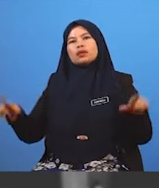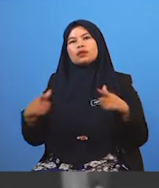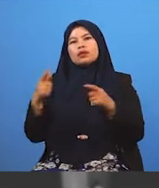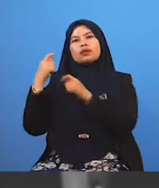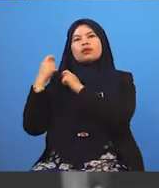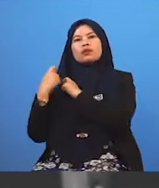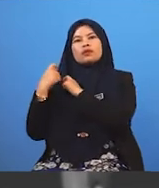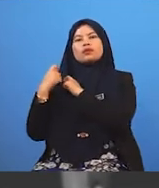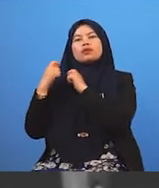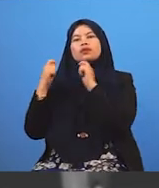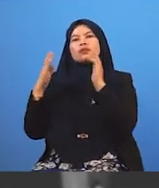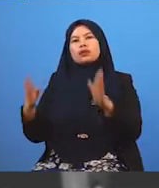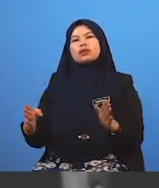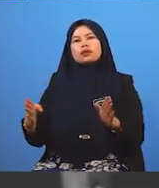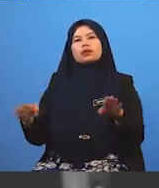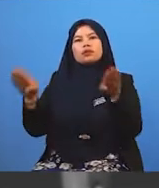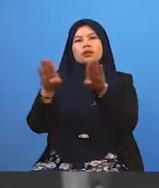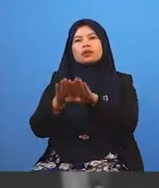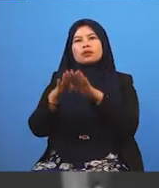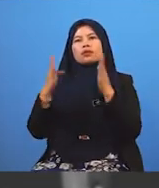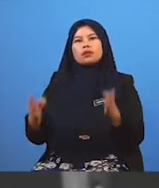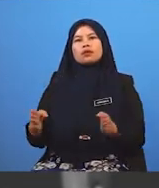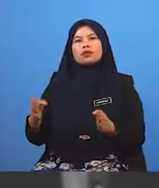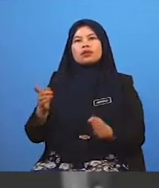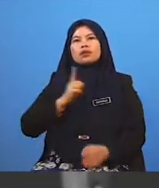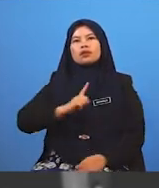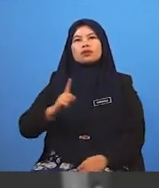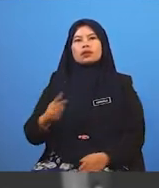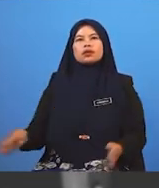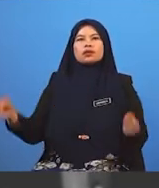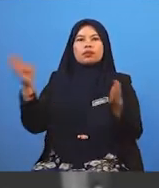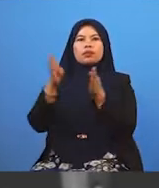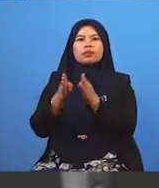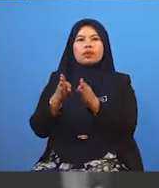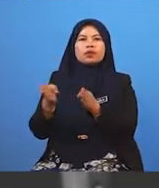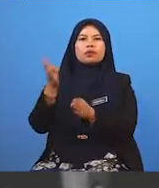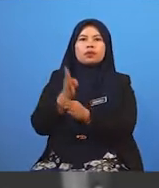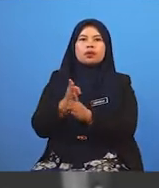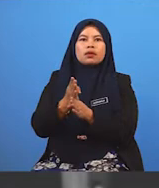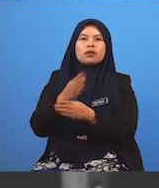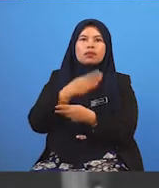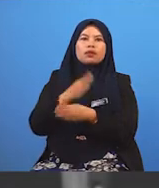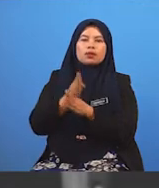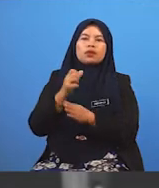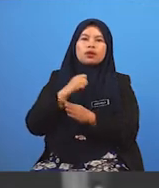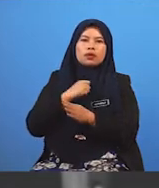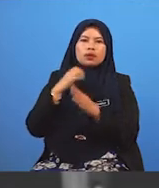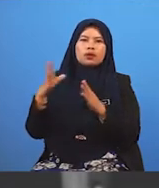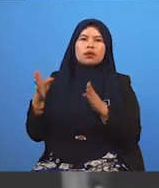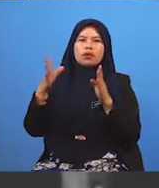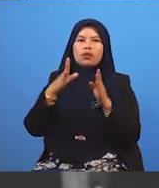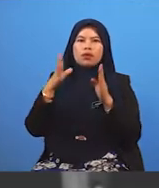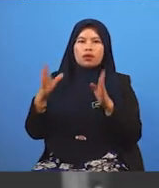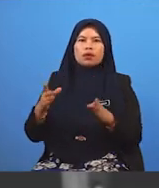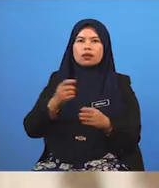melaksanakan tanggungjawab sebagai seorang Muslim di samping membentuk diri dan orang di sekeliling berubah menjadi baik.